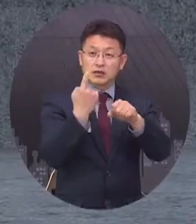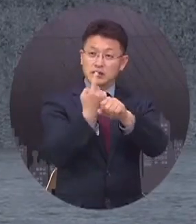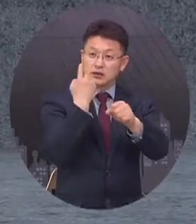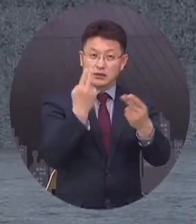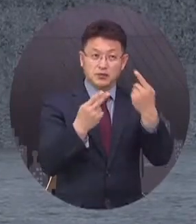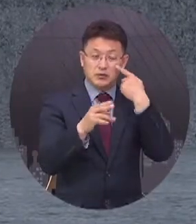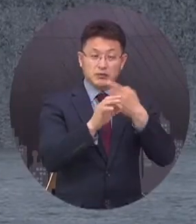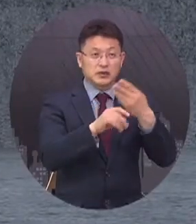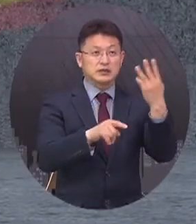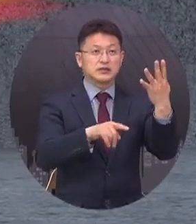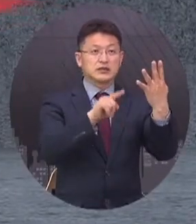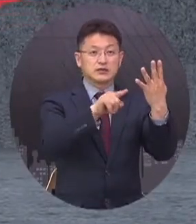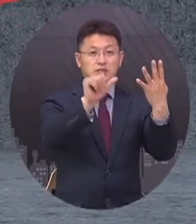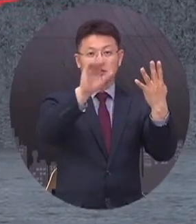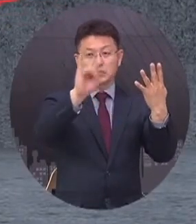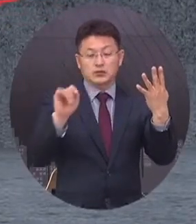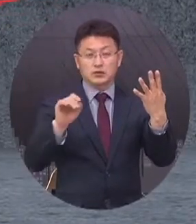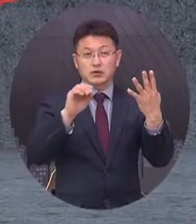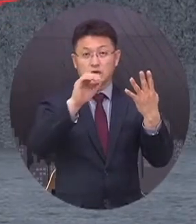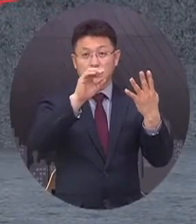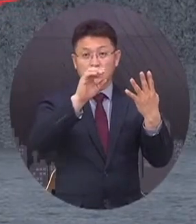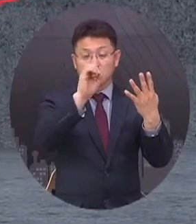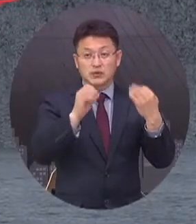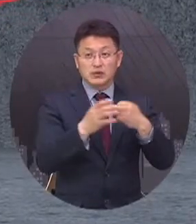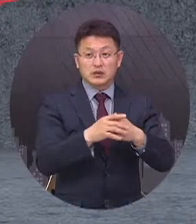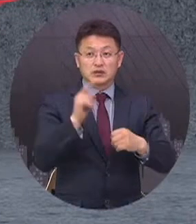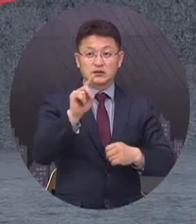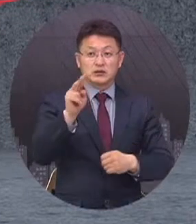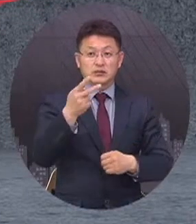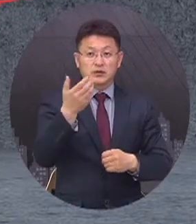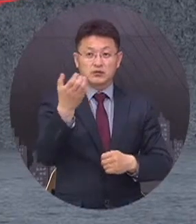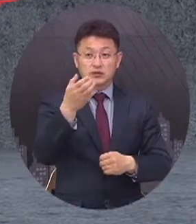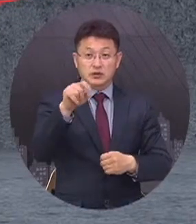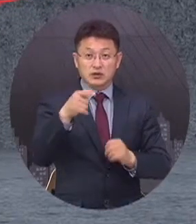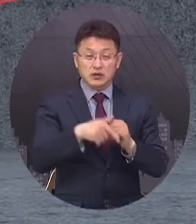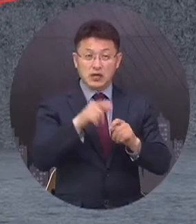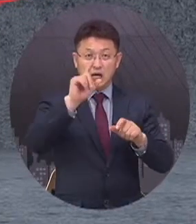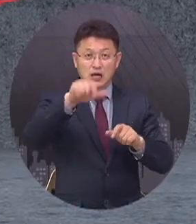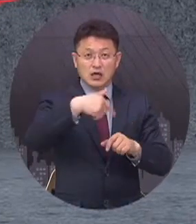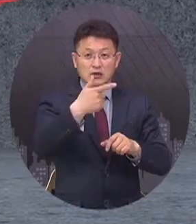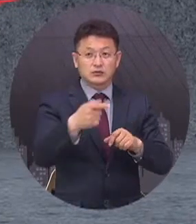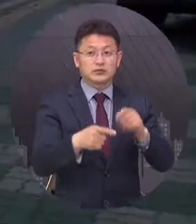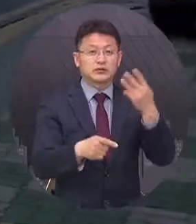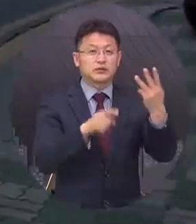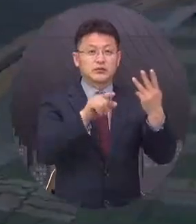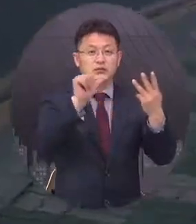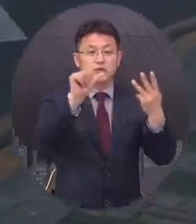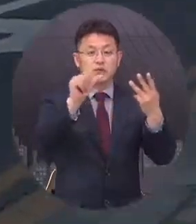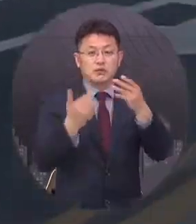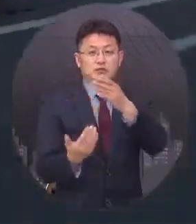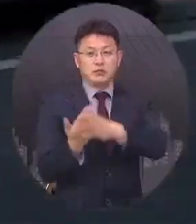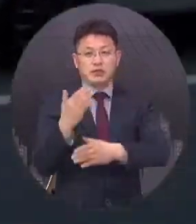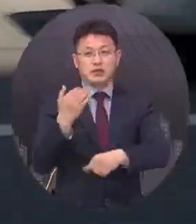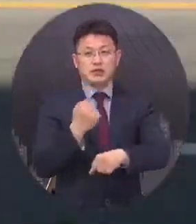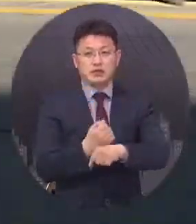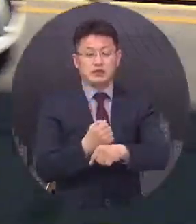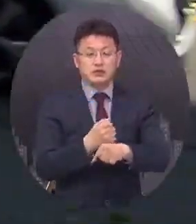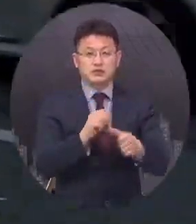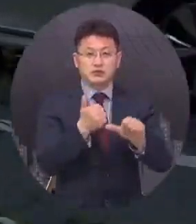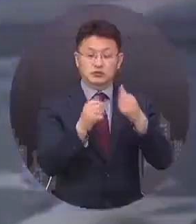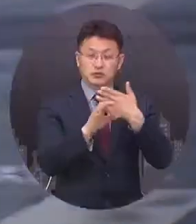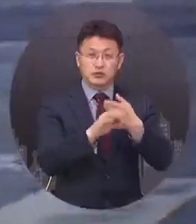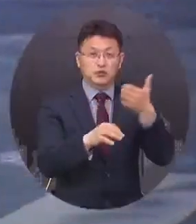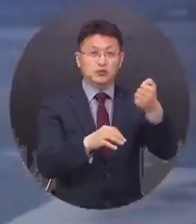비해 4.5%가 증가한 1,290건, 하루 평균 3.5건이 발생했습니다. 사고